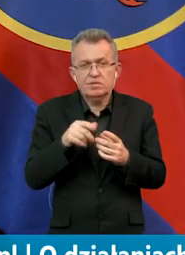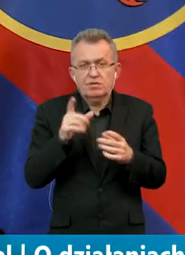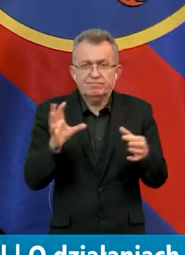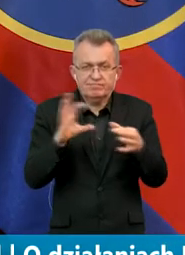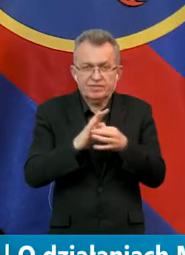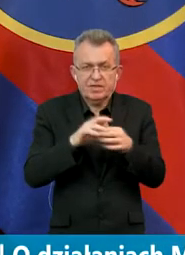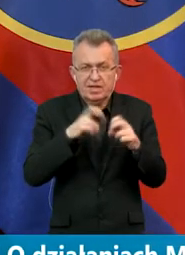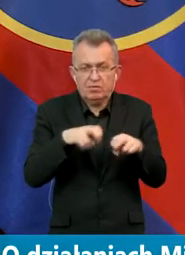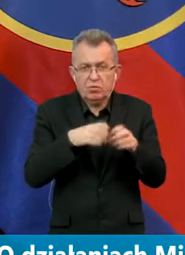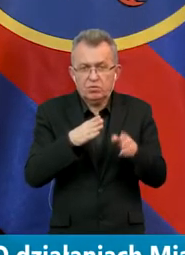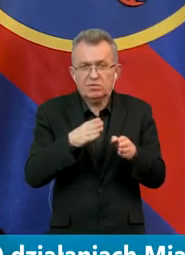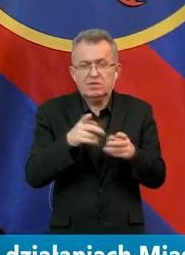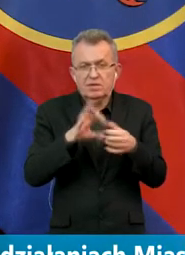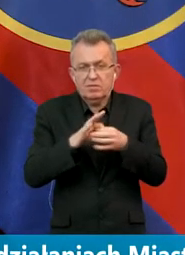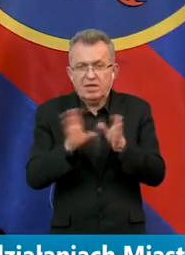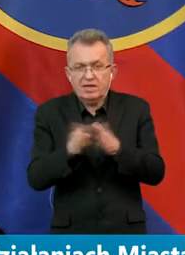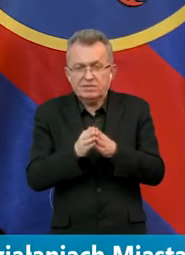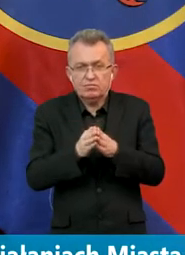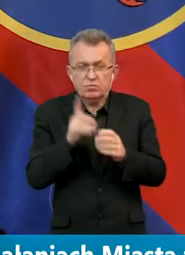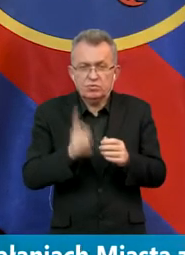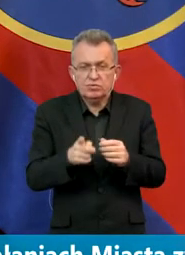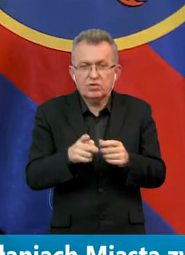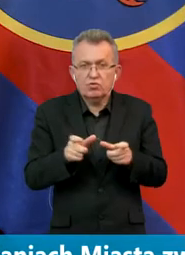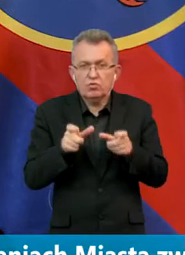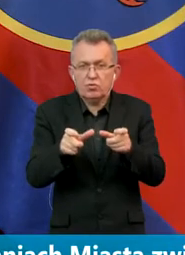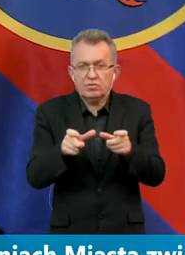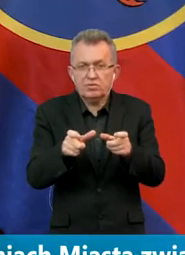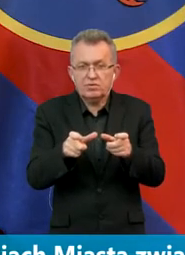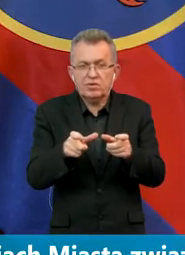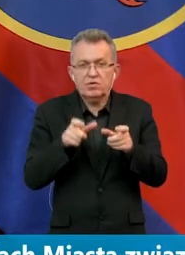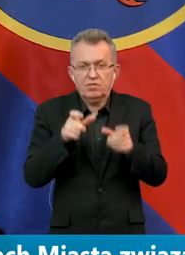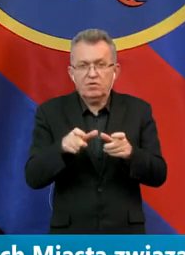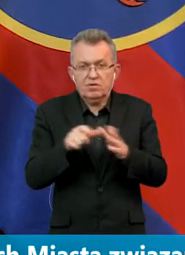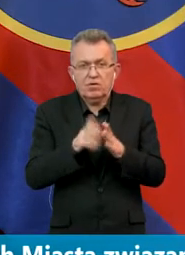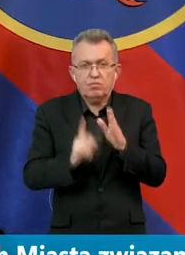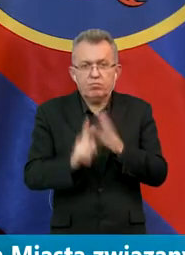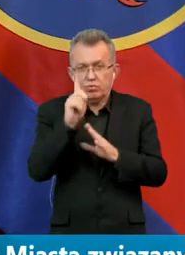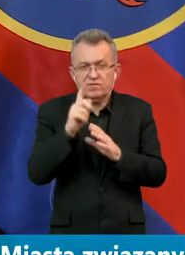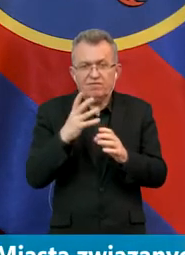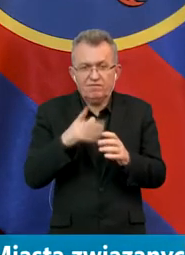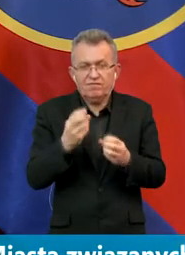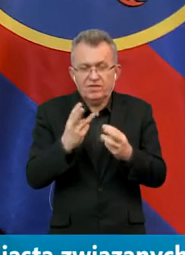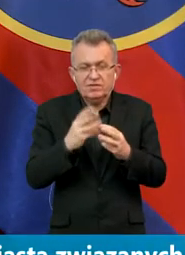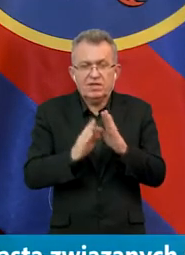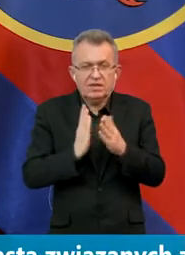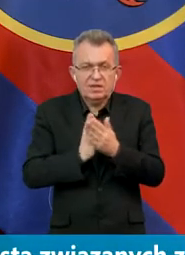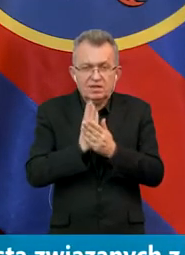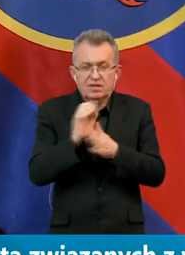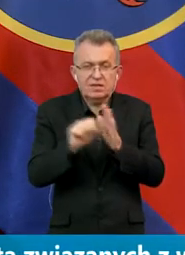powiązać remont ulicy z remontem torowiska. Torowiska na północ ważnego, bo dalej w